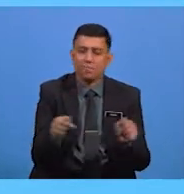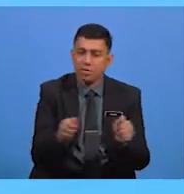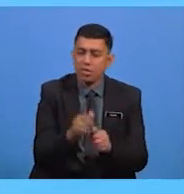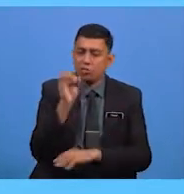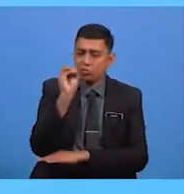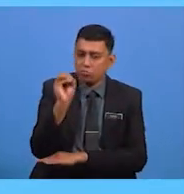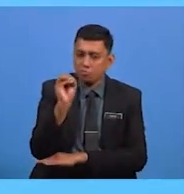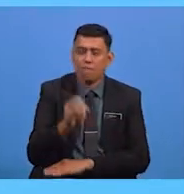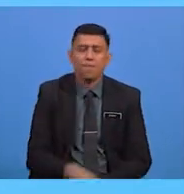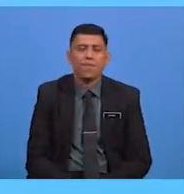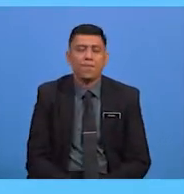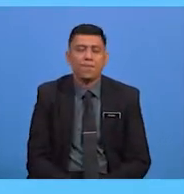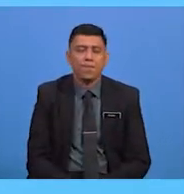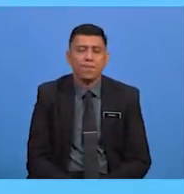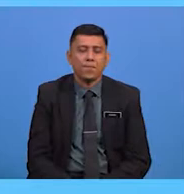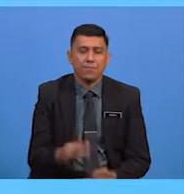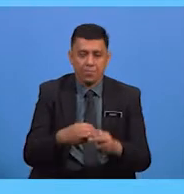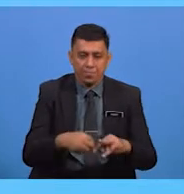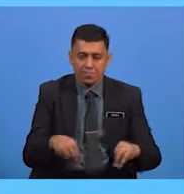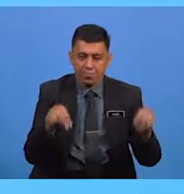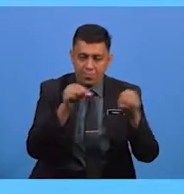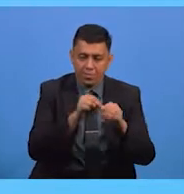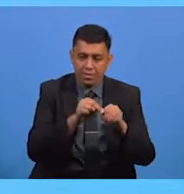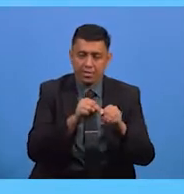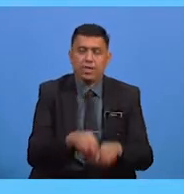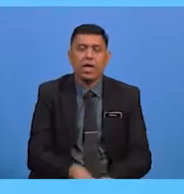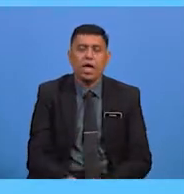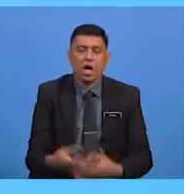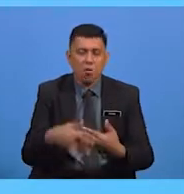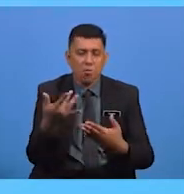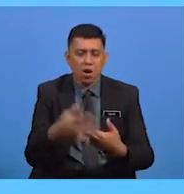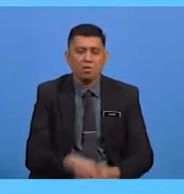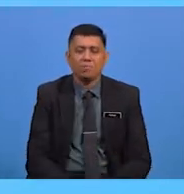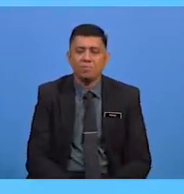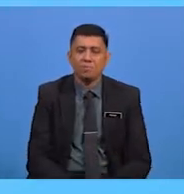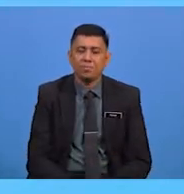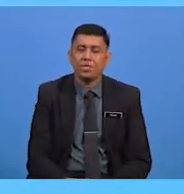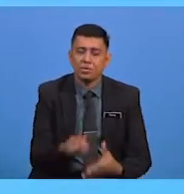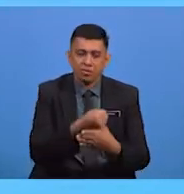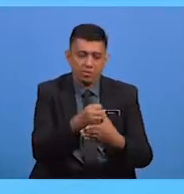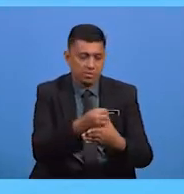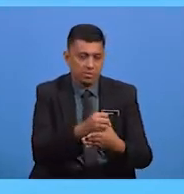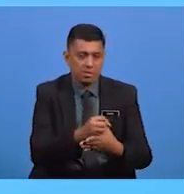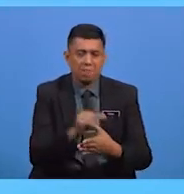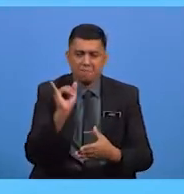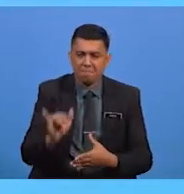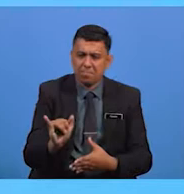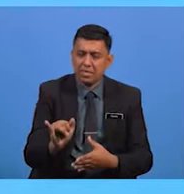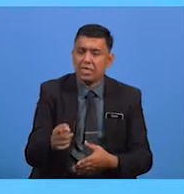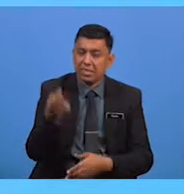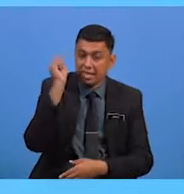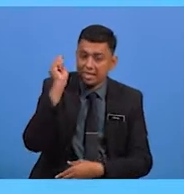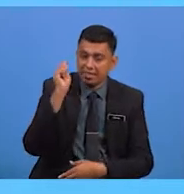sifar. Tuliskan juga nilai awal bagi pemboleh ubah indeks dan sementara seperti yang